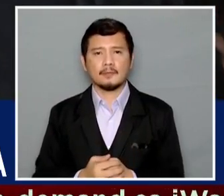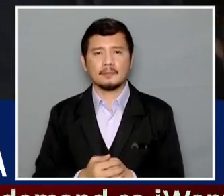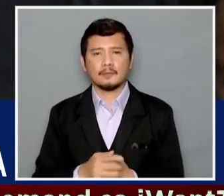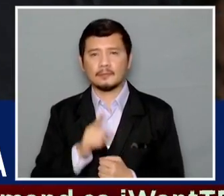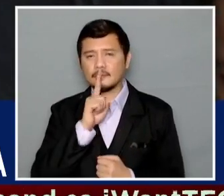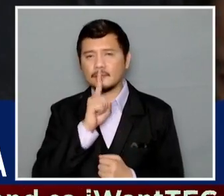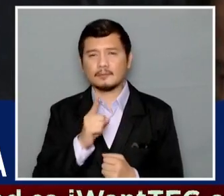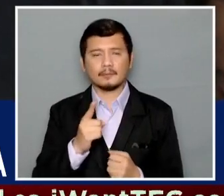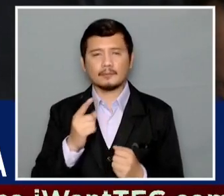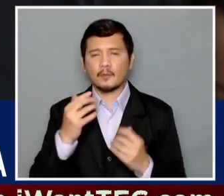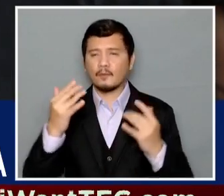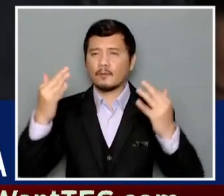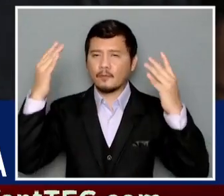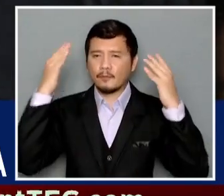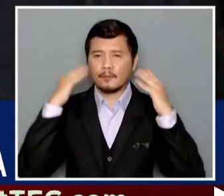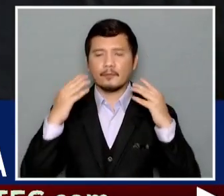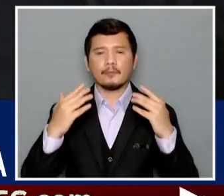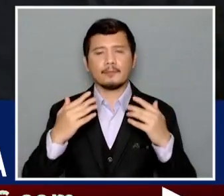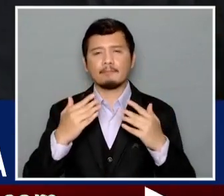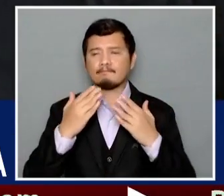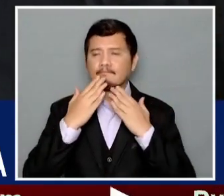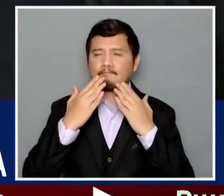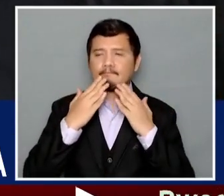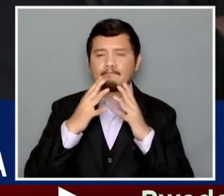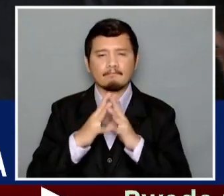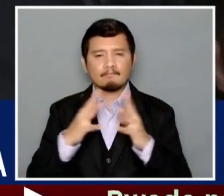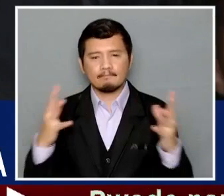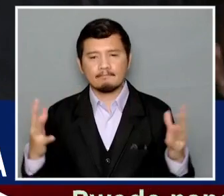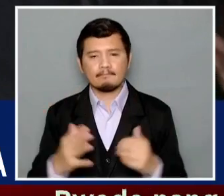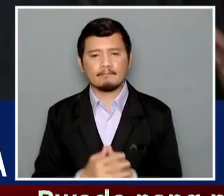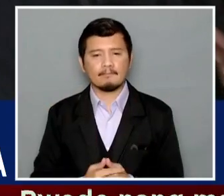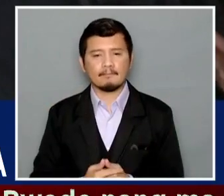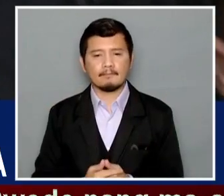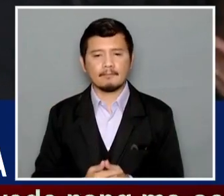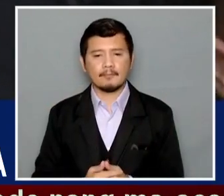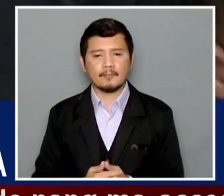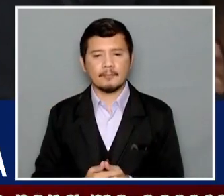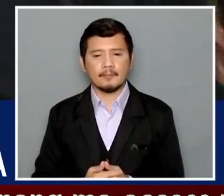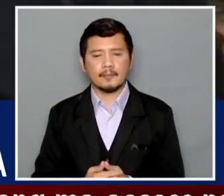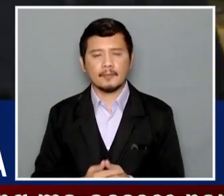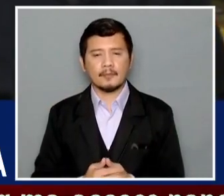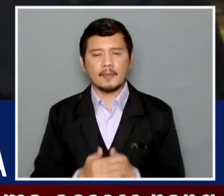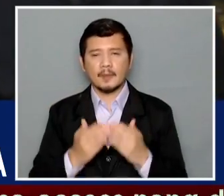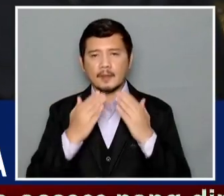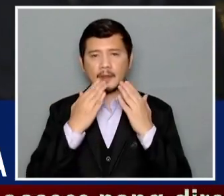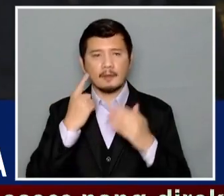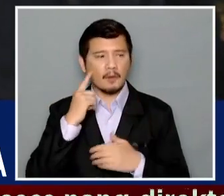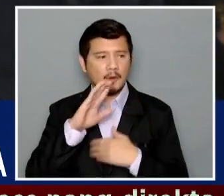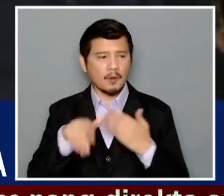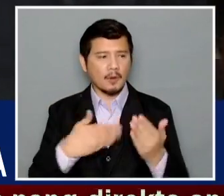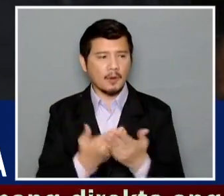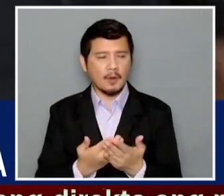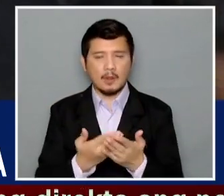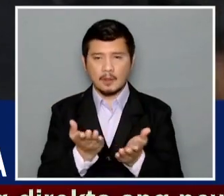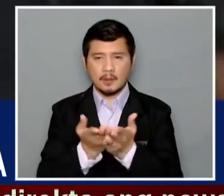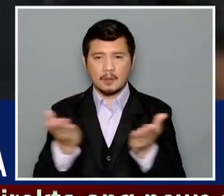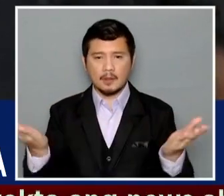sobrang overwhelmed po ako sa mga nakuha ko suporta sa kanila. Salamat po sa lahat sa inyo.